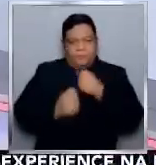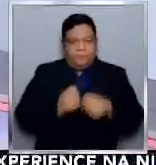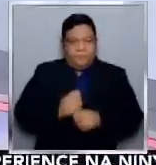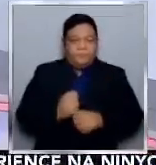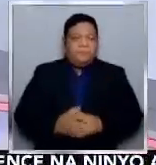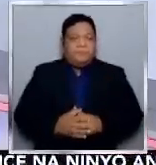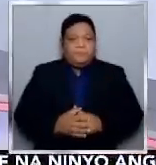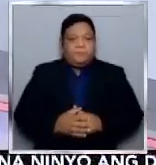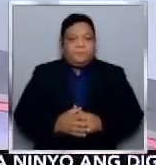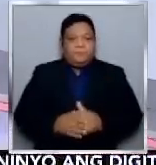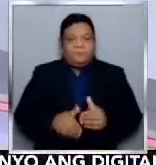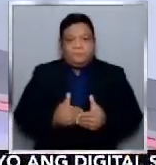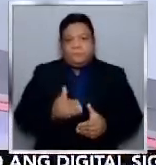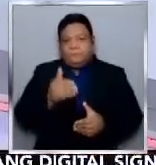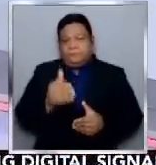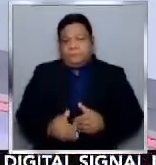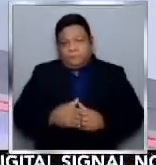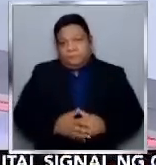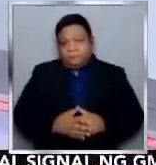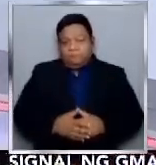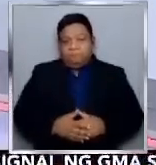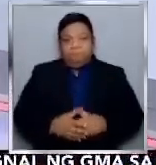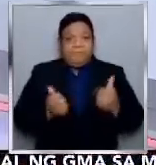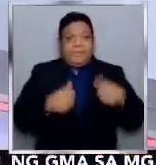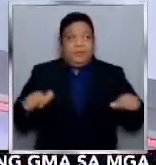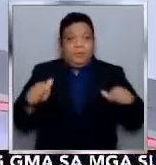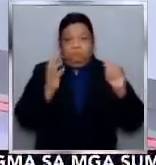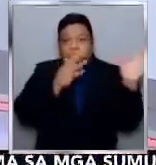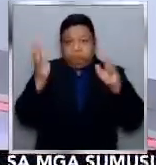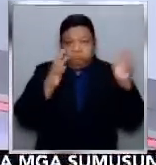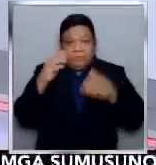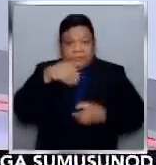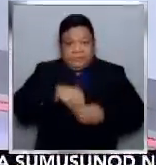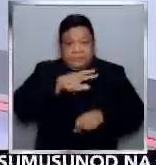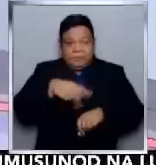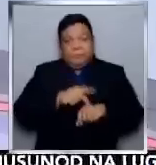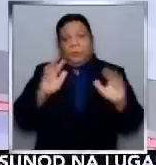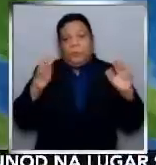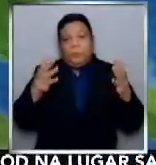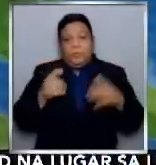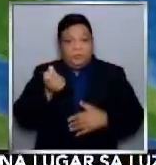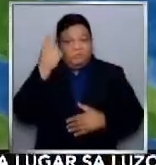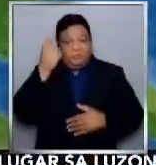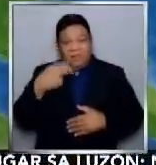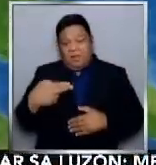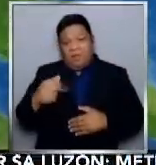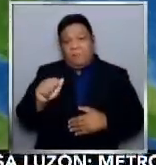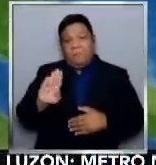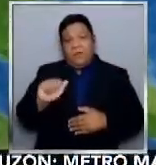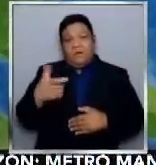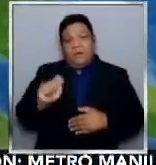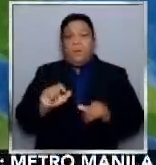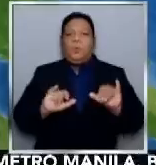Wala na pong bagyo sa loob ng Philippine Area of Responsibility, pero mga pagbahang dala ng habagat bakas pa rin sa ilang lugar. Gaya sa isang compound